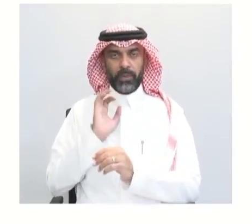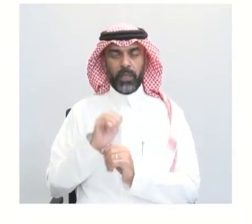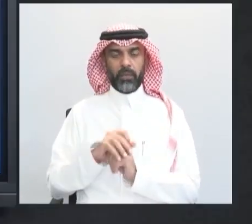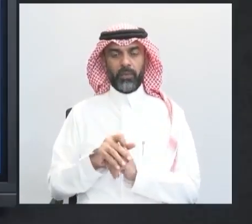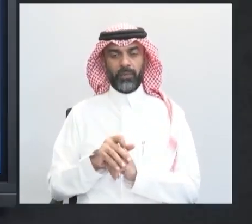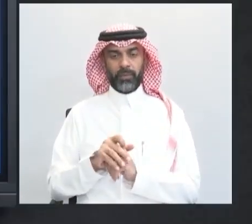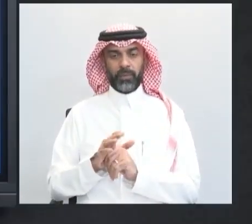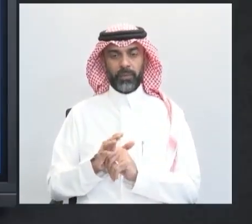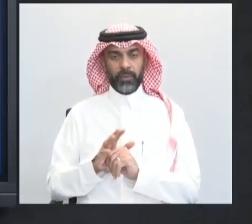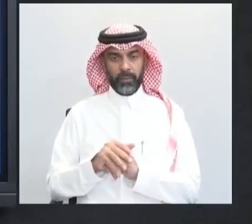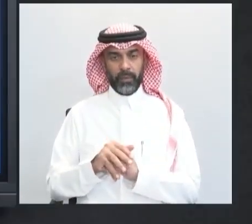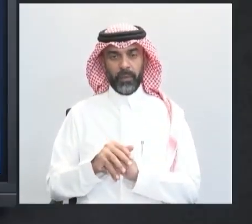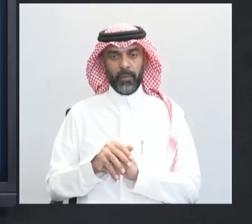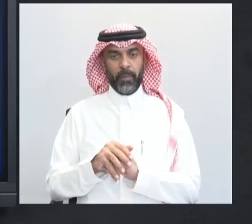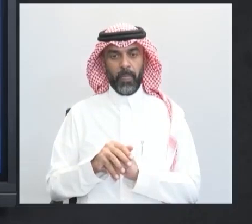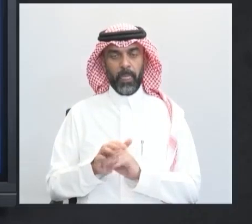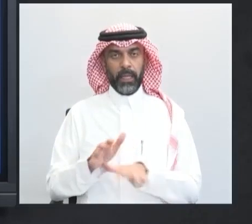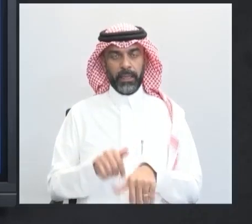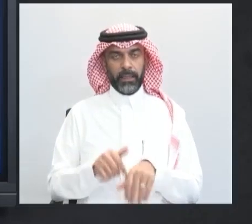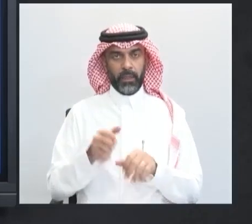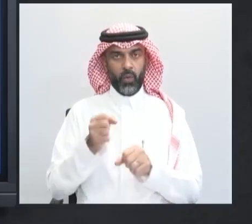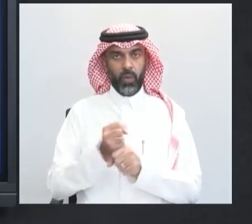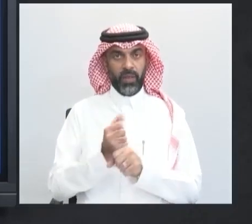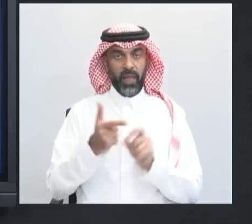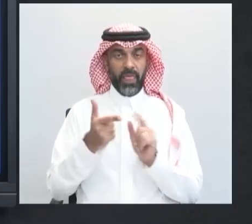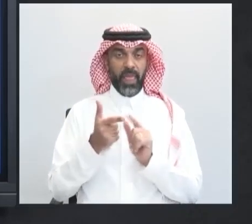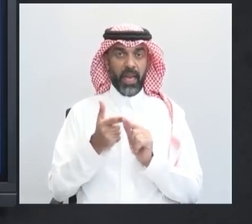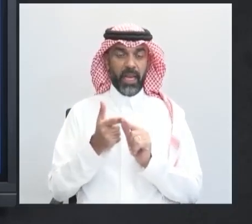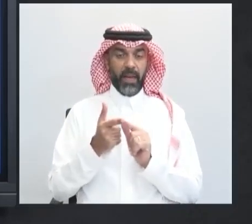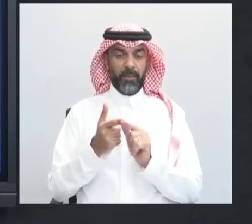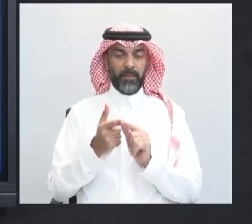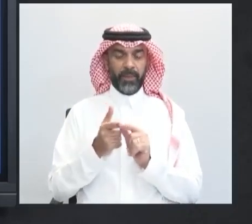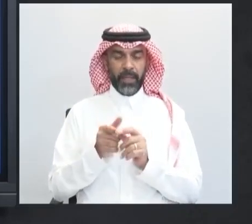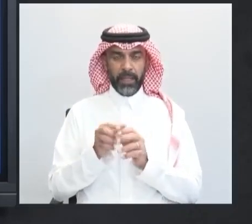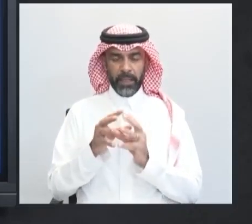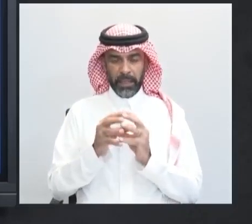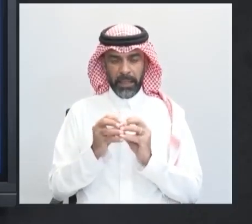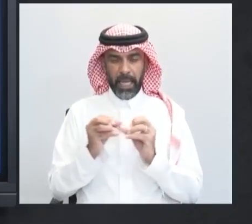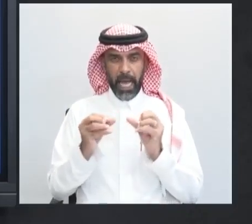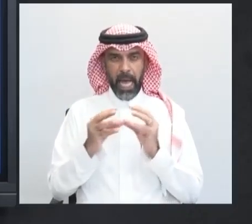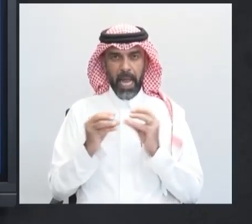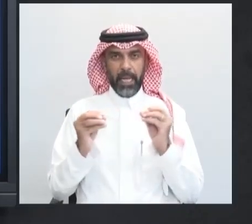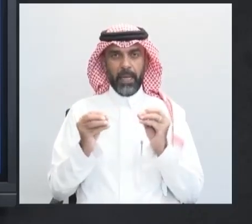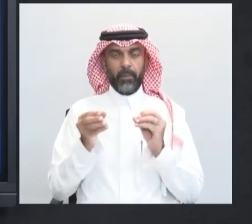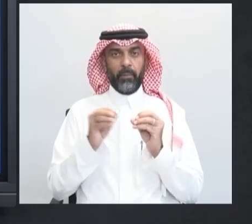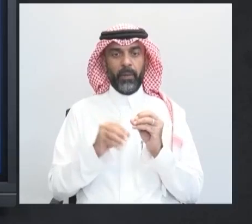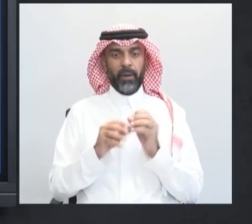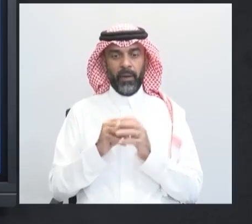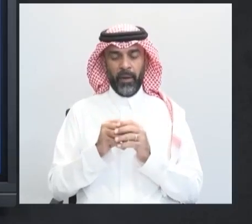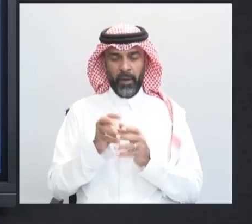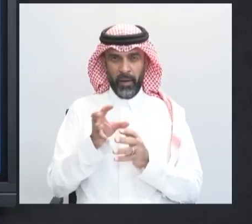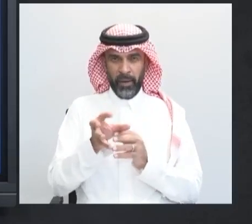الطعام طحن هذا الطعام اتى الدور لهضم هذا الطعام تحليل هذا الطعام ثم ياتي الدوره الاهم